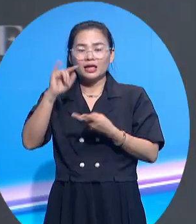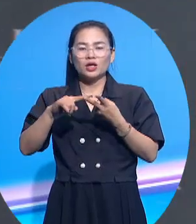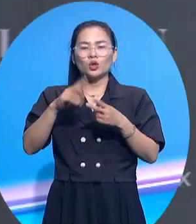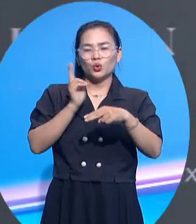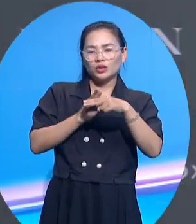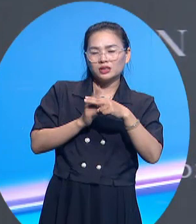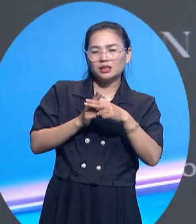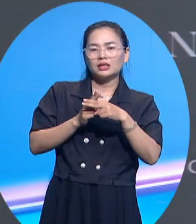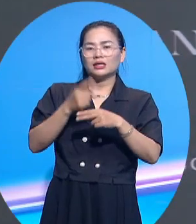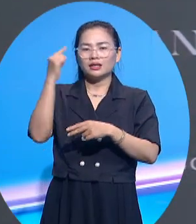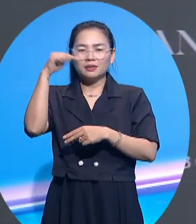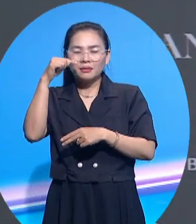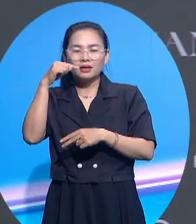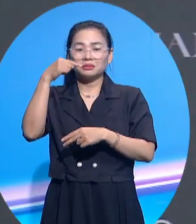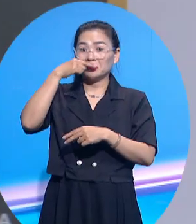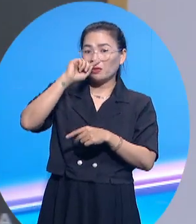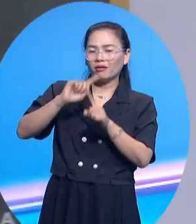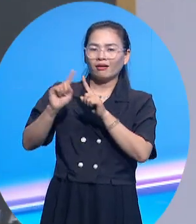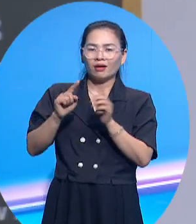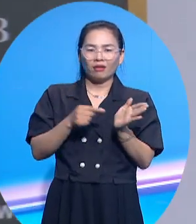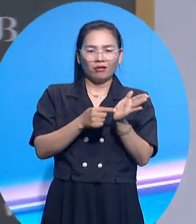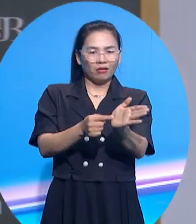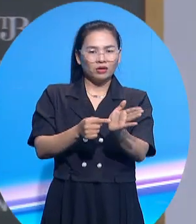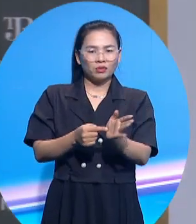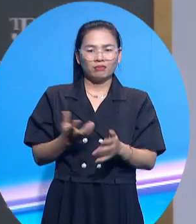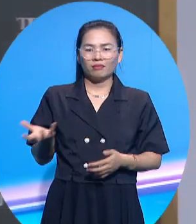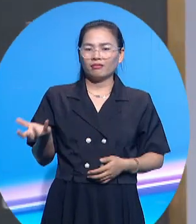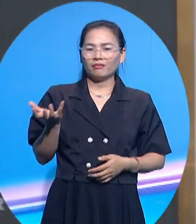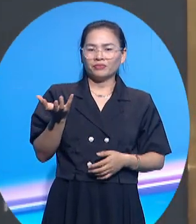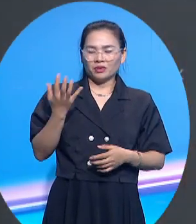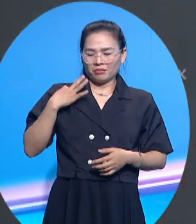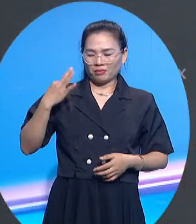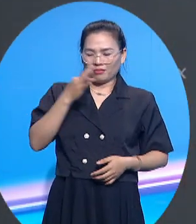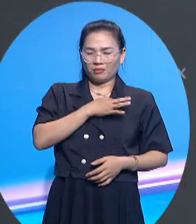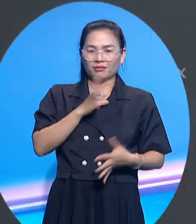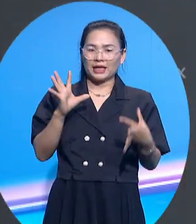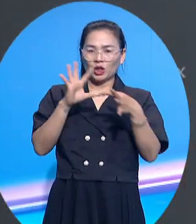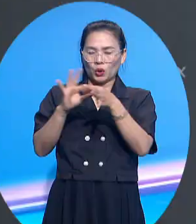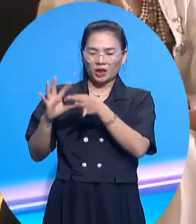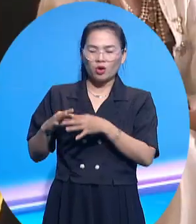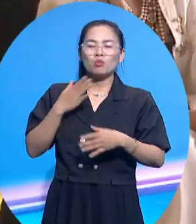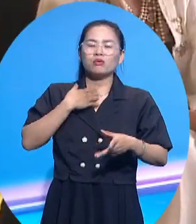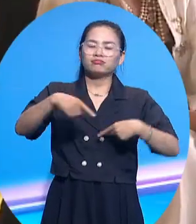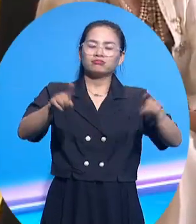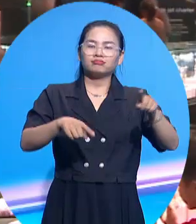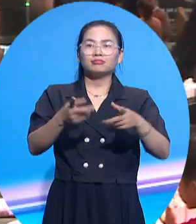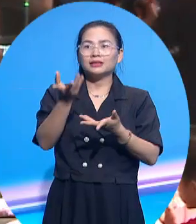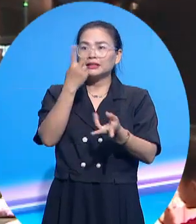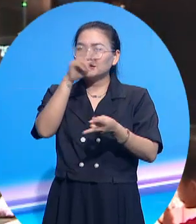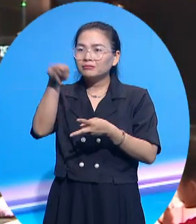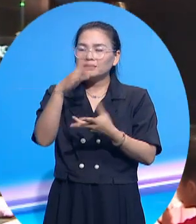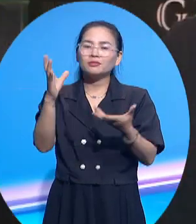Nhật, Singapore cho khách tham quan thưởng lãm những bộ sưu tập giới hạn, đồng thời kết nối cơ hội kinh doanh, phân phối cũng như tìm kiếm đối tác cùng